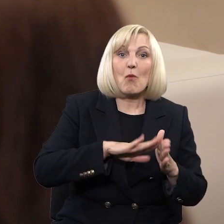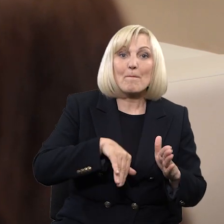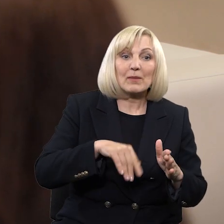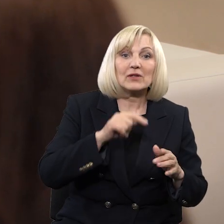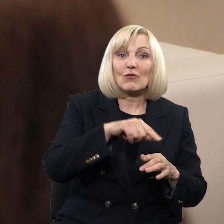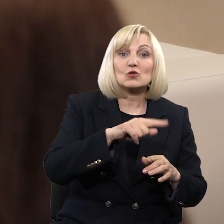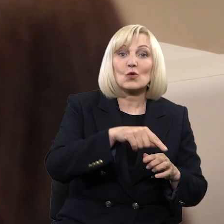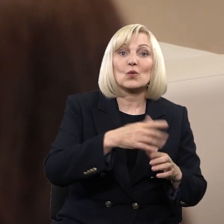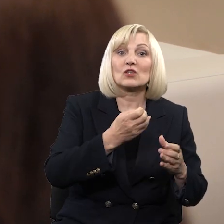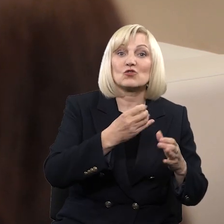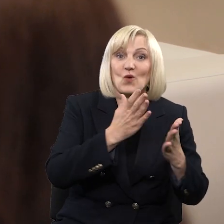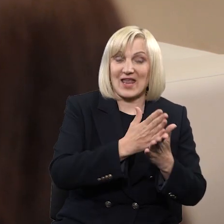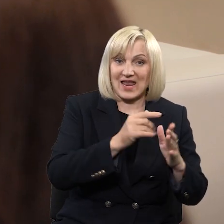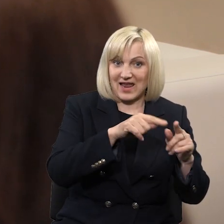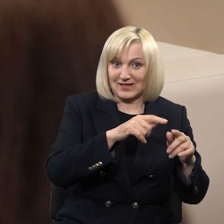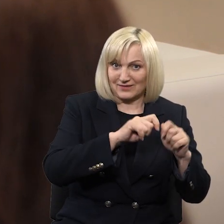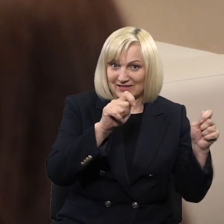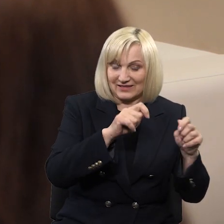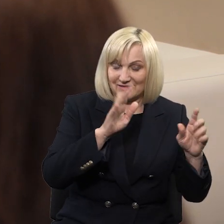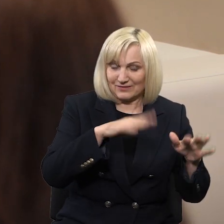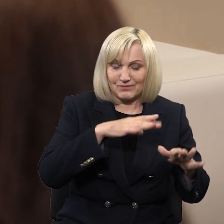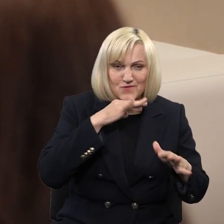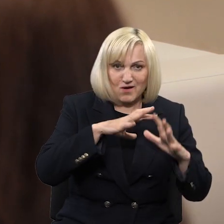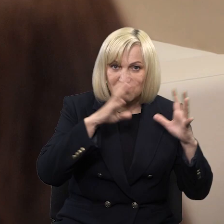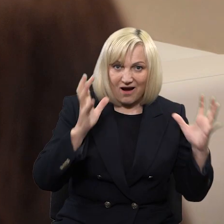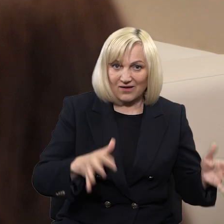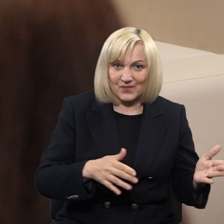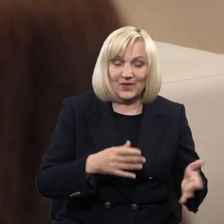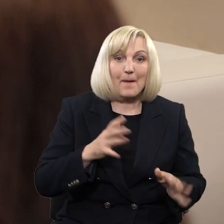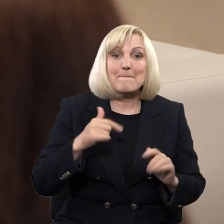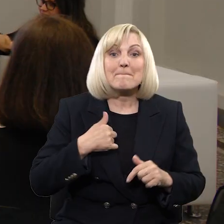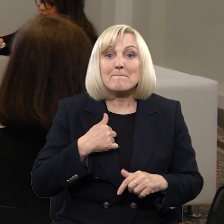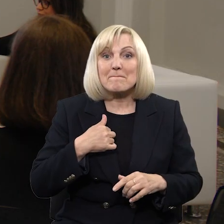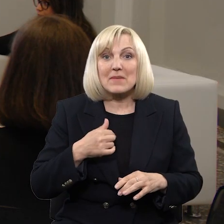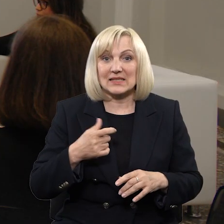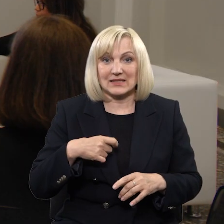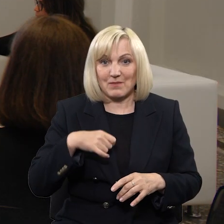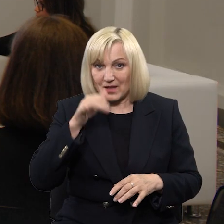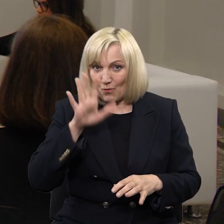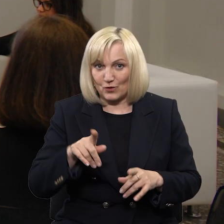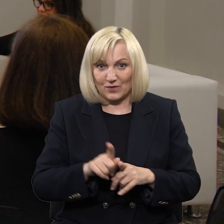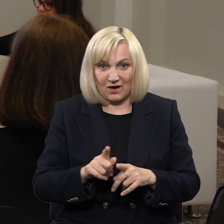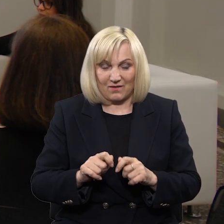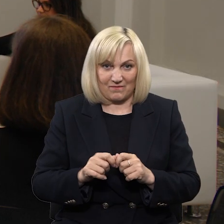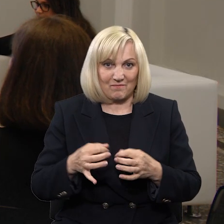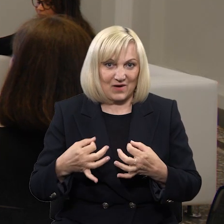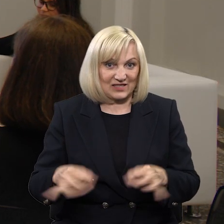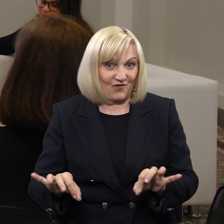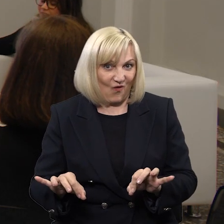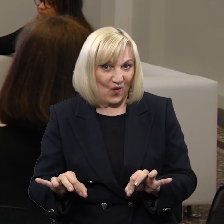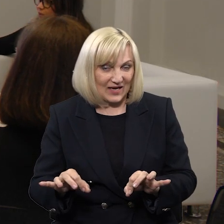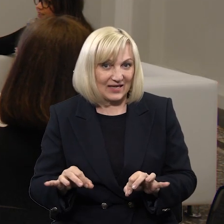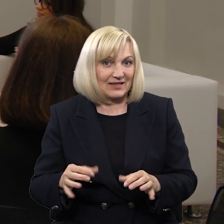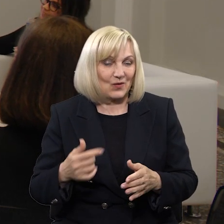количества всего остального контента который они создают Мы даже Мы даже не вся такой можем позволить У нас магазин